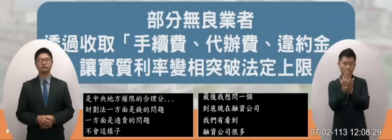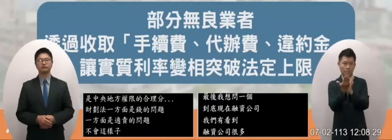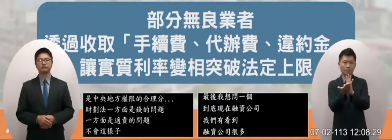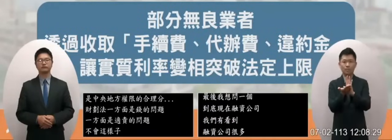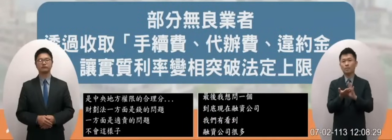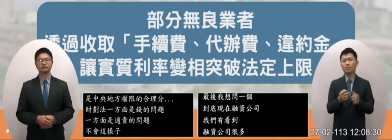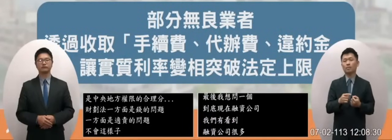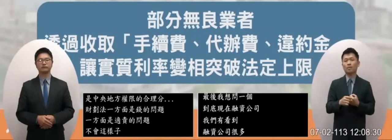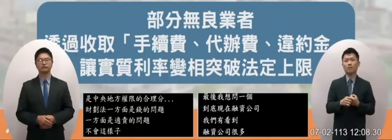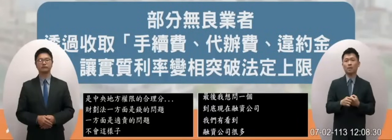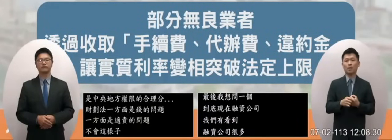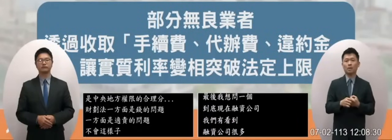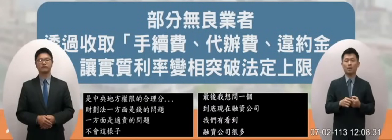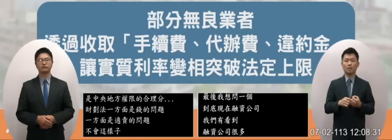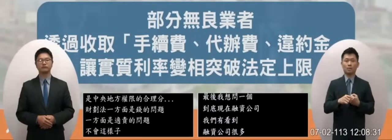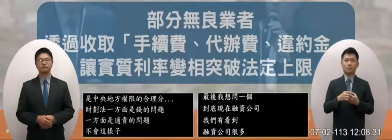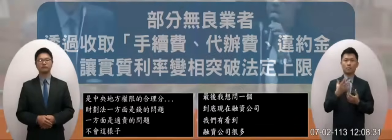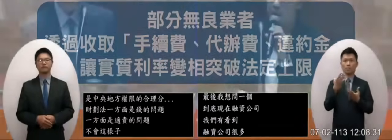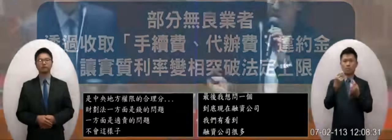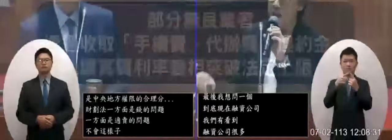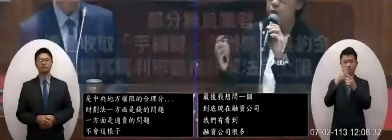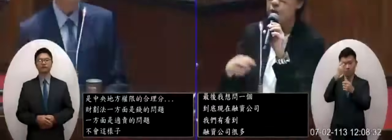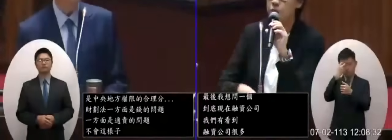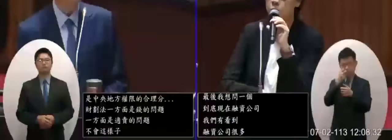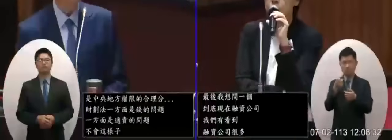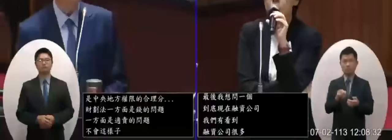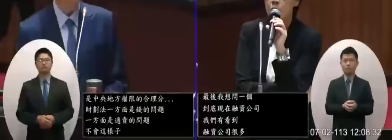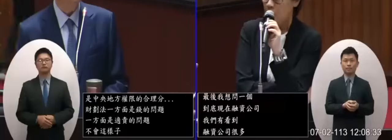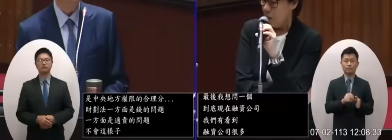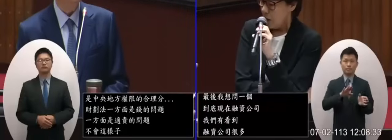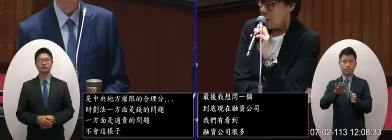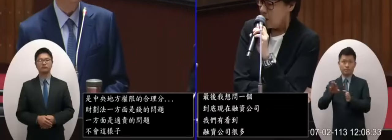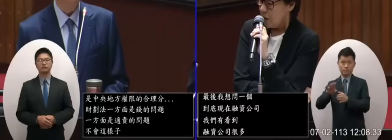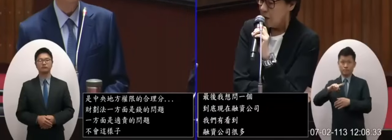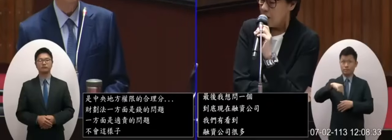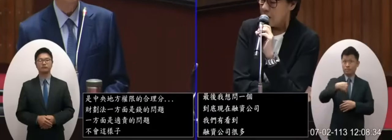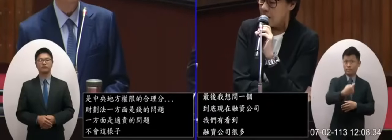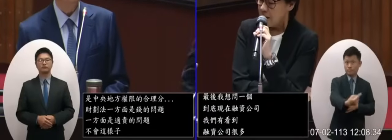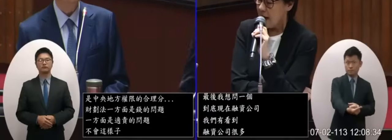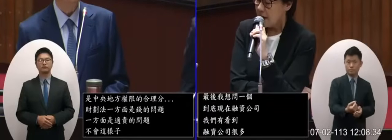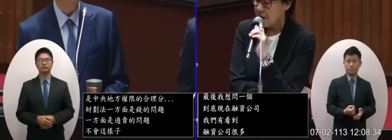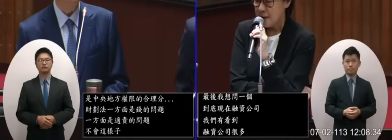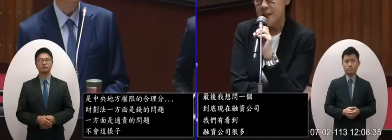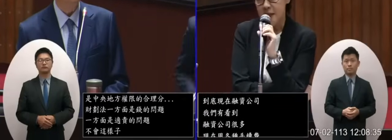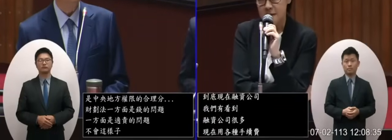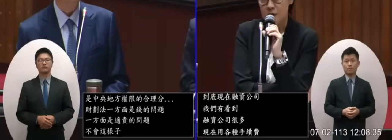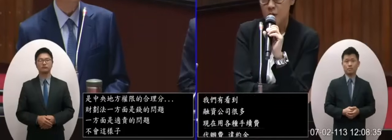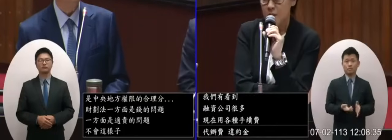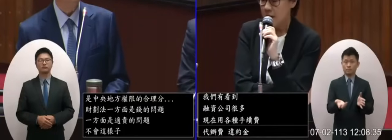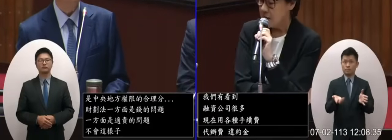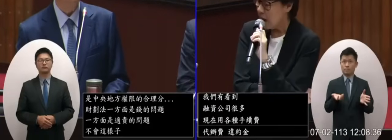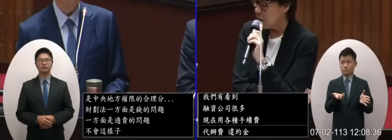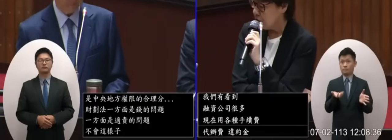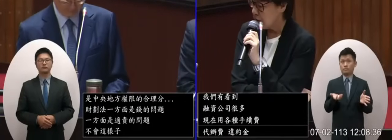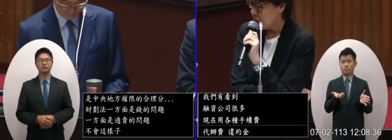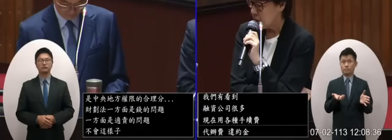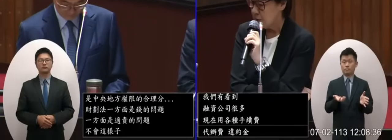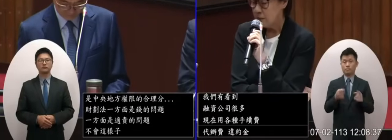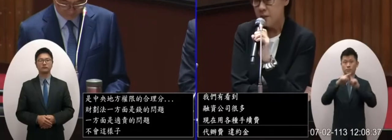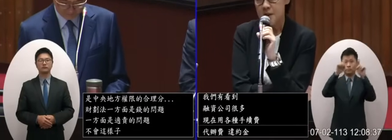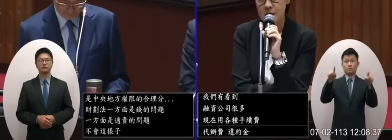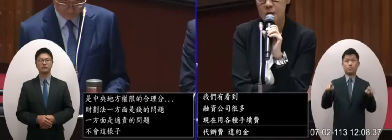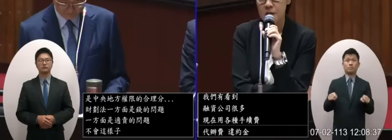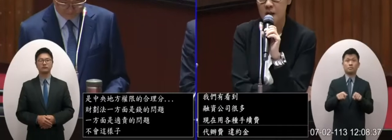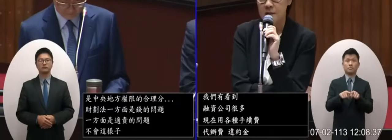率，但是没人管。我只想问，接下去 在之前，我们的张俊